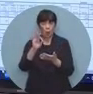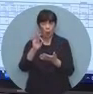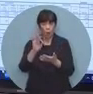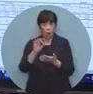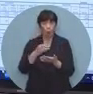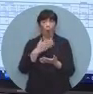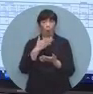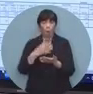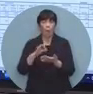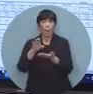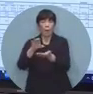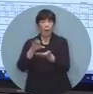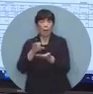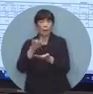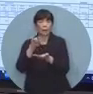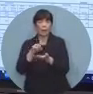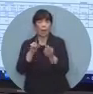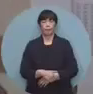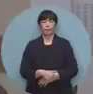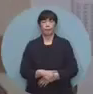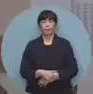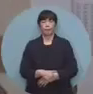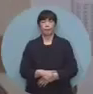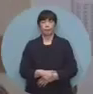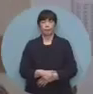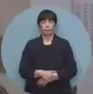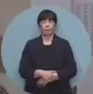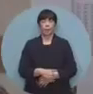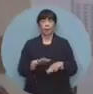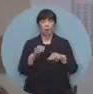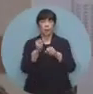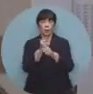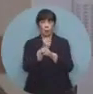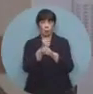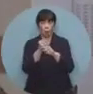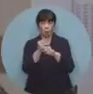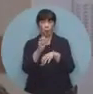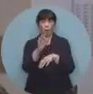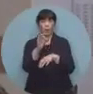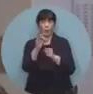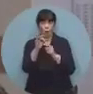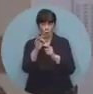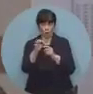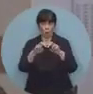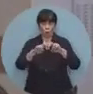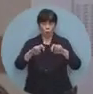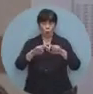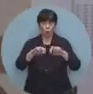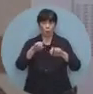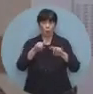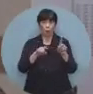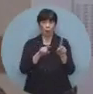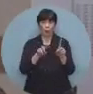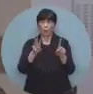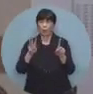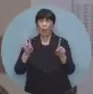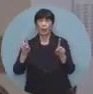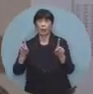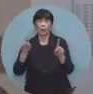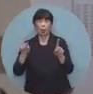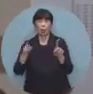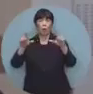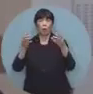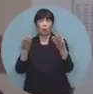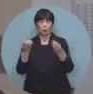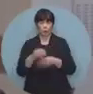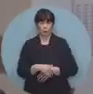ちゃんと開示すべきだだと思い公表すべきだと思いますけどえ本事業の費用え免疫分析の結果1.31ですねこれは既に公表し